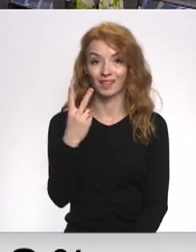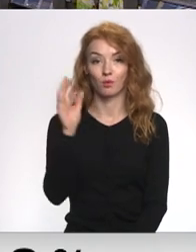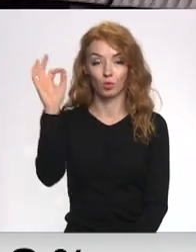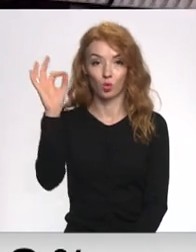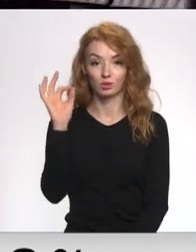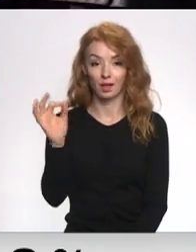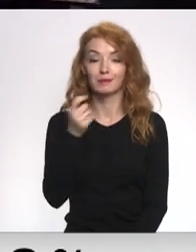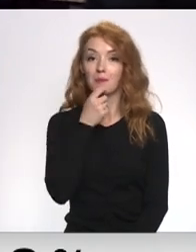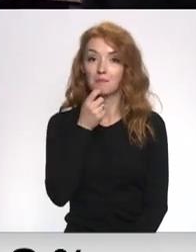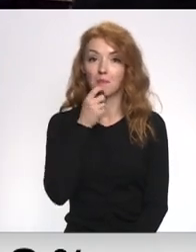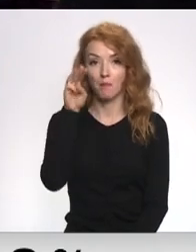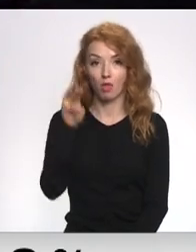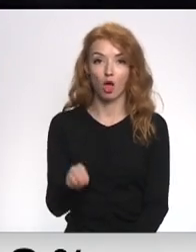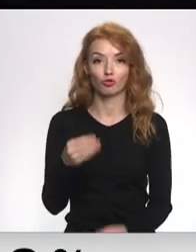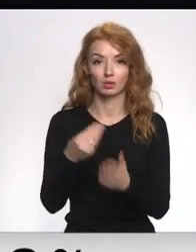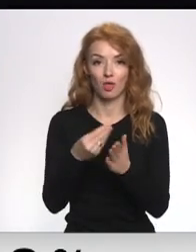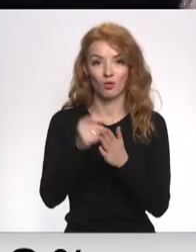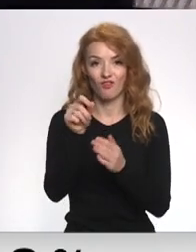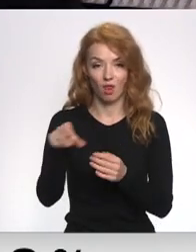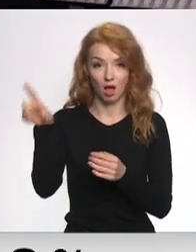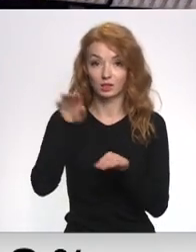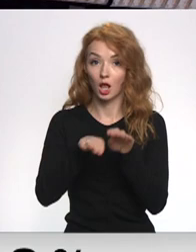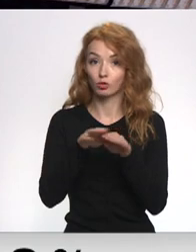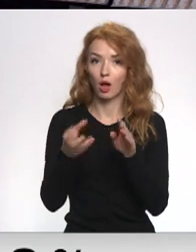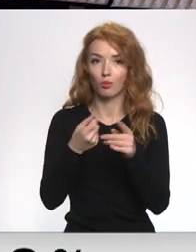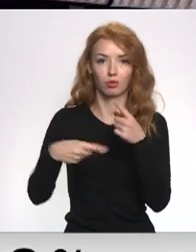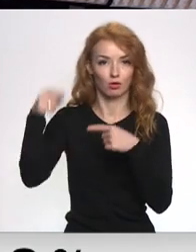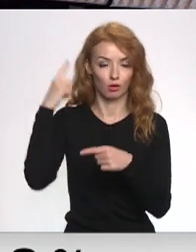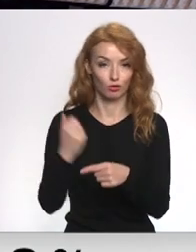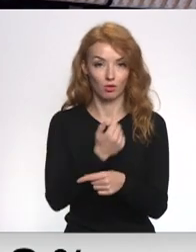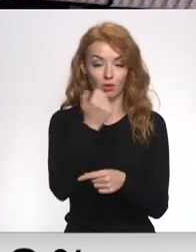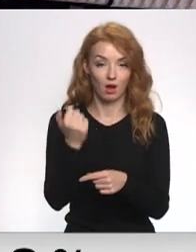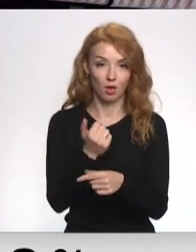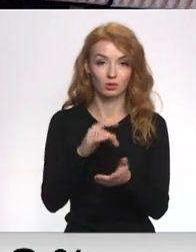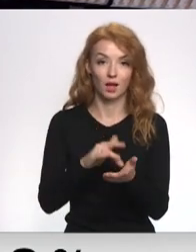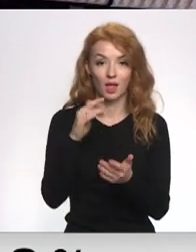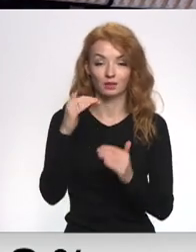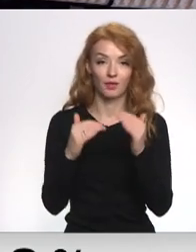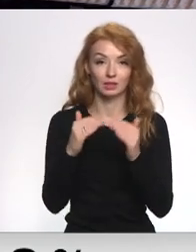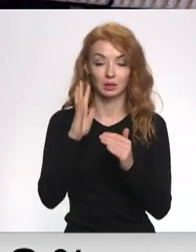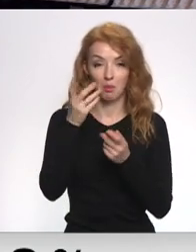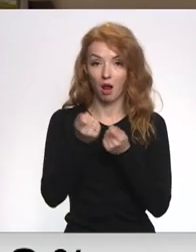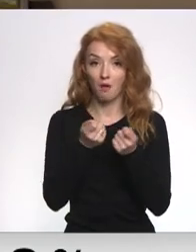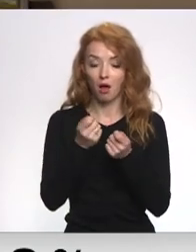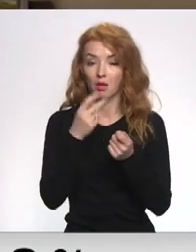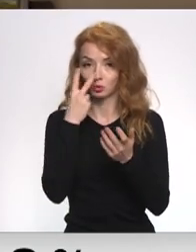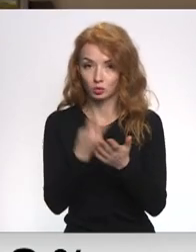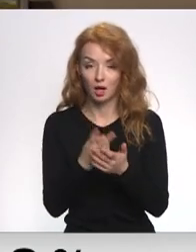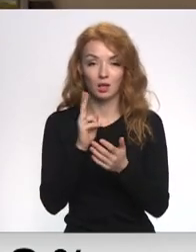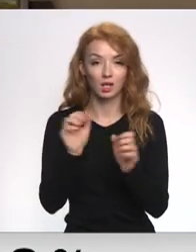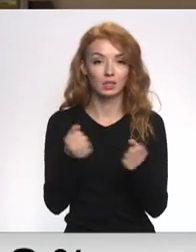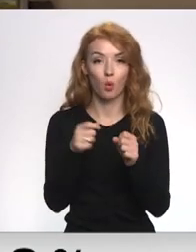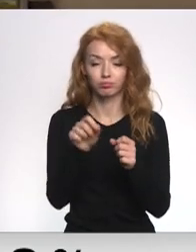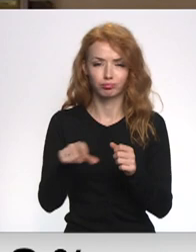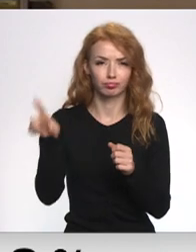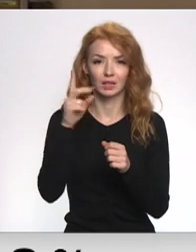22,2% ir septembra inflācija salīdzinot ar pagājušā gada septembri. Centrālajā statistikas pārvaldē norāda, ka visstraujākais cenu kāpums bijis